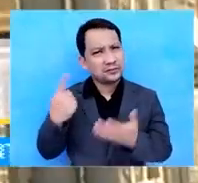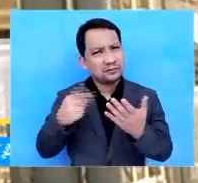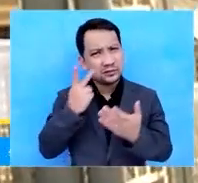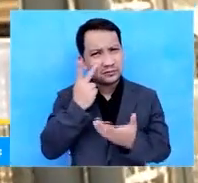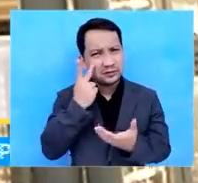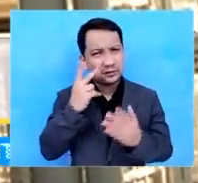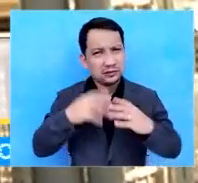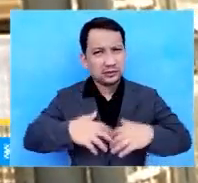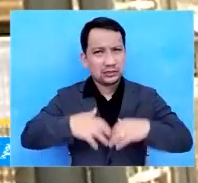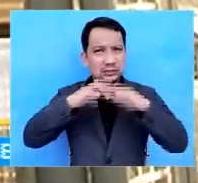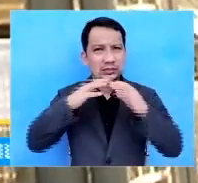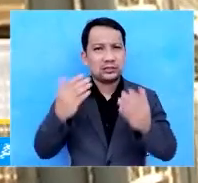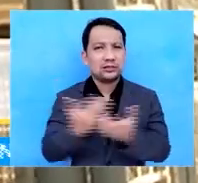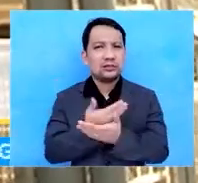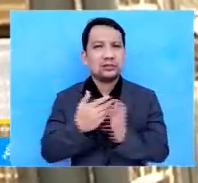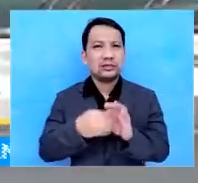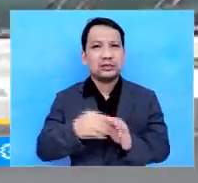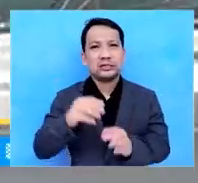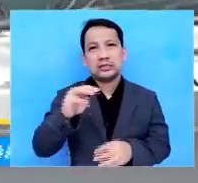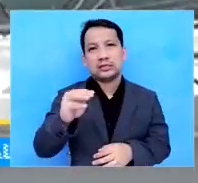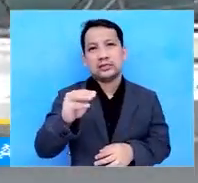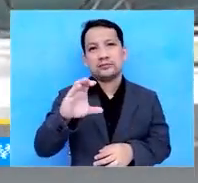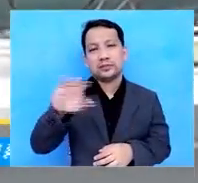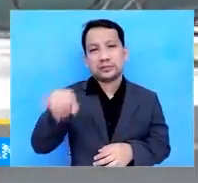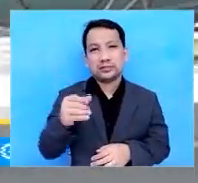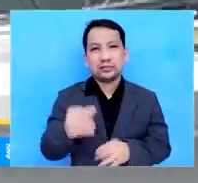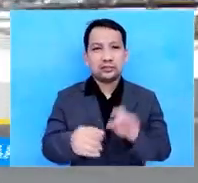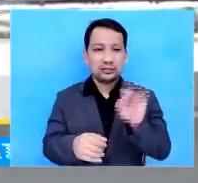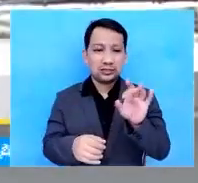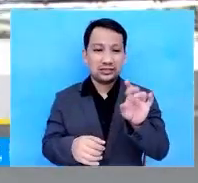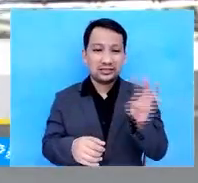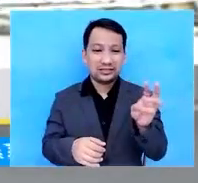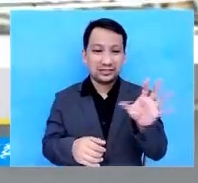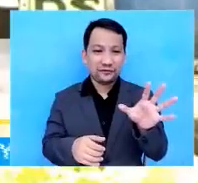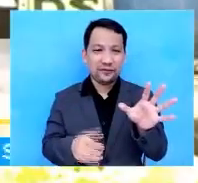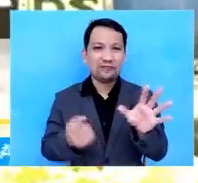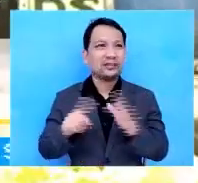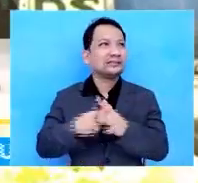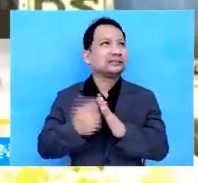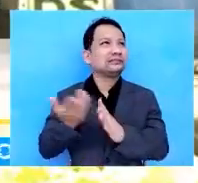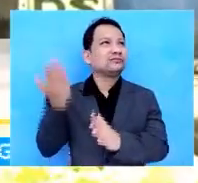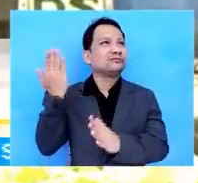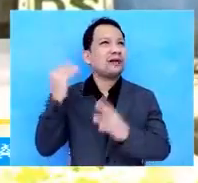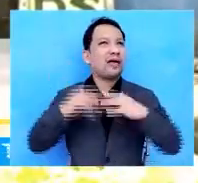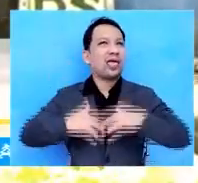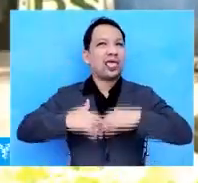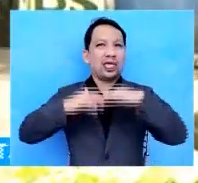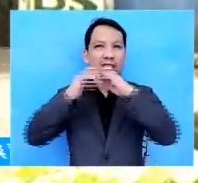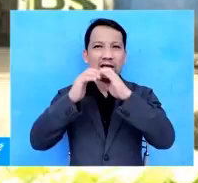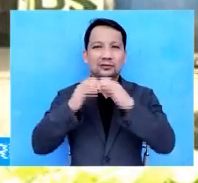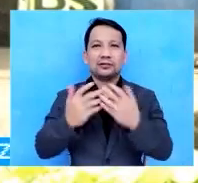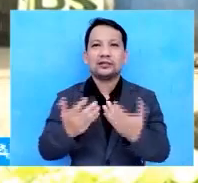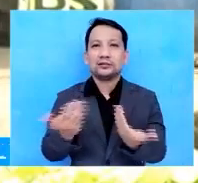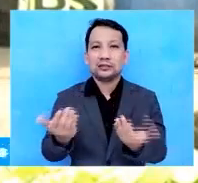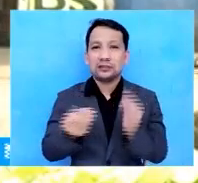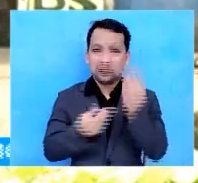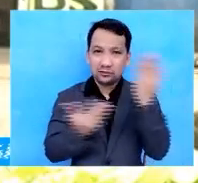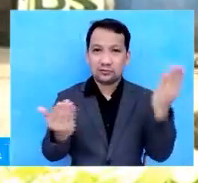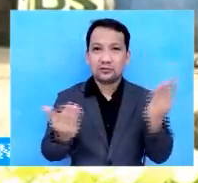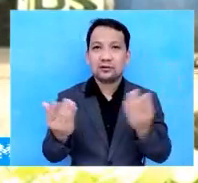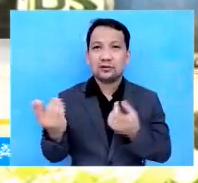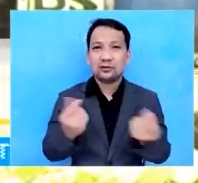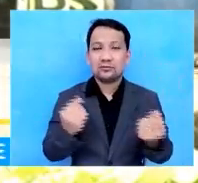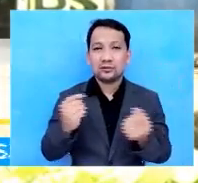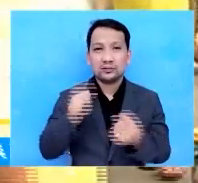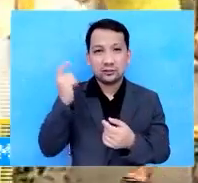magtayo ng bagong pasilidad sa Manila City Jail na 1865 pa itinatag ng mga Kastila. Ang sigurado lang daw sa ngayon, gumagawa ang